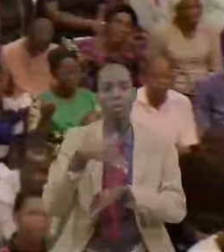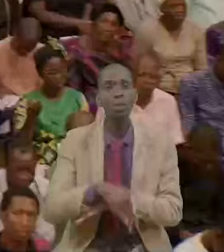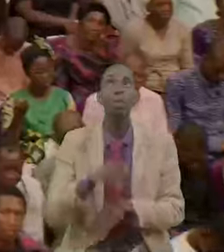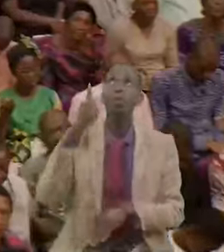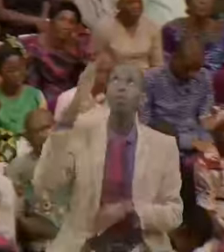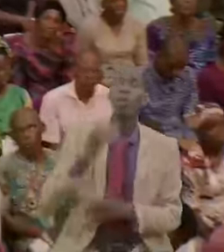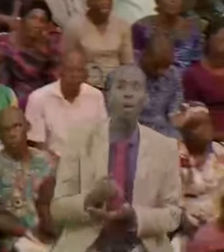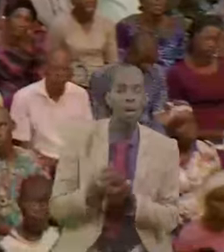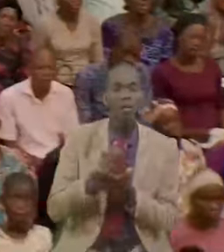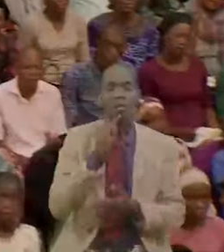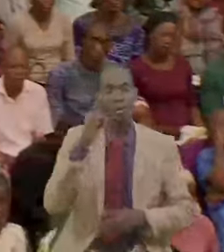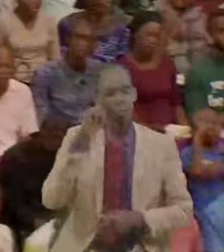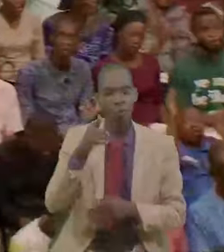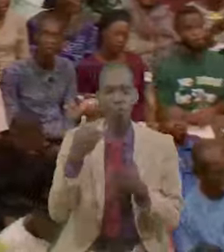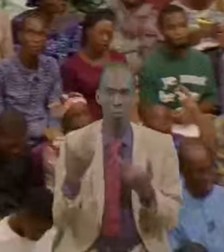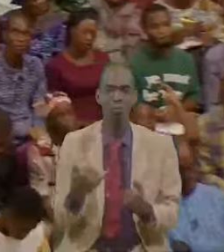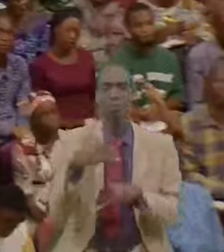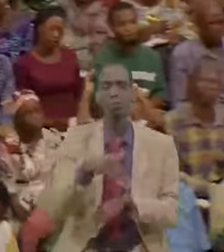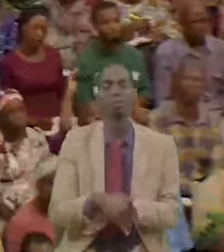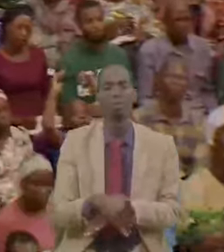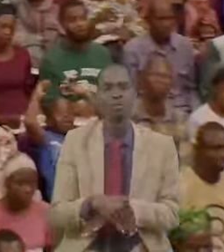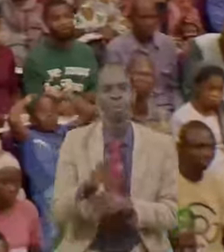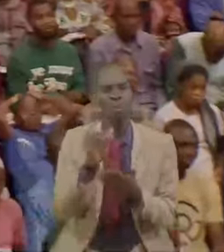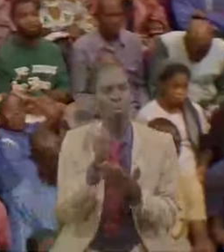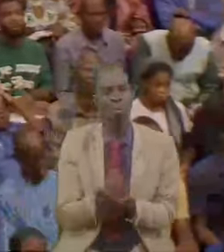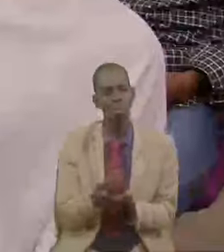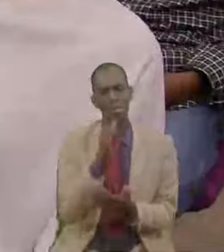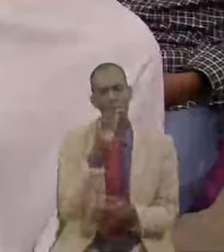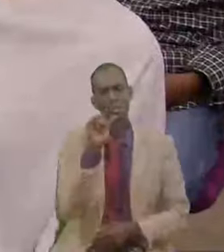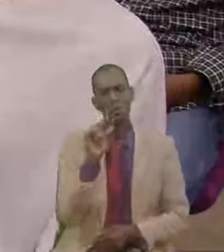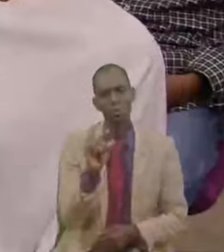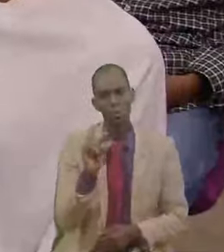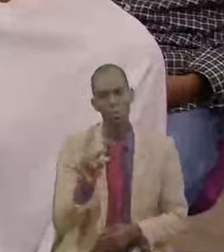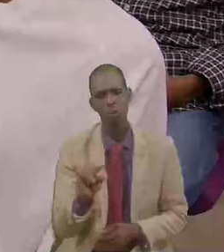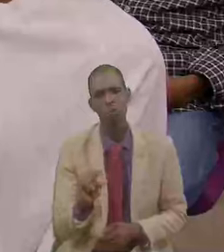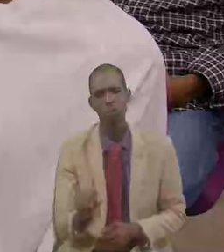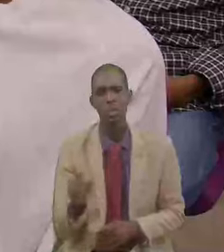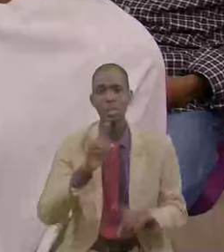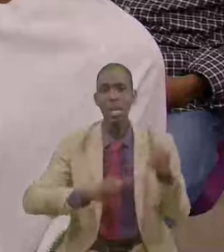L'aide de Dieu est pour vous ce soir. Votre âme est faiblie.